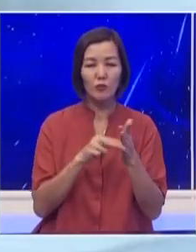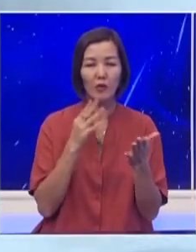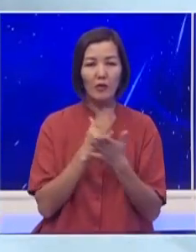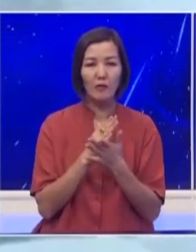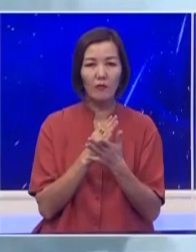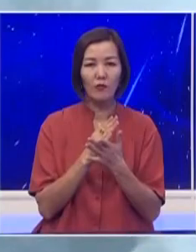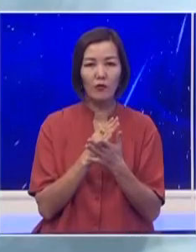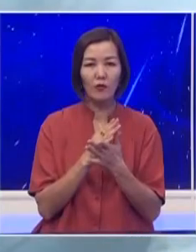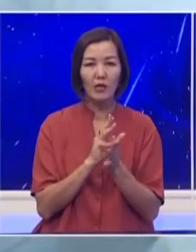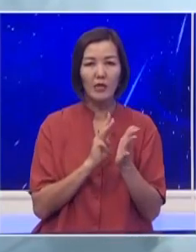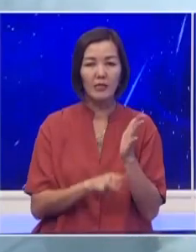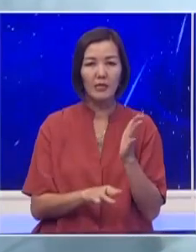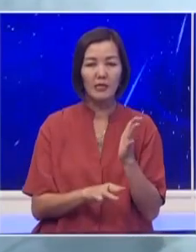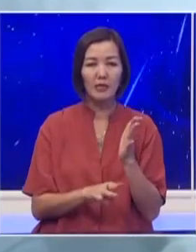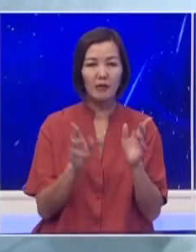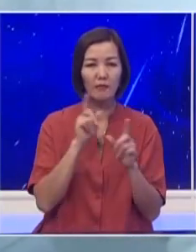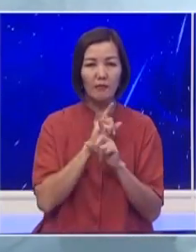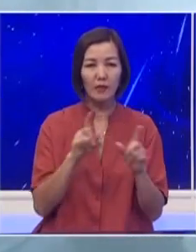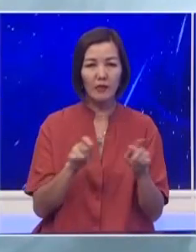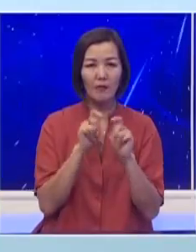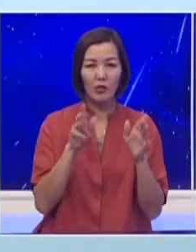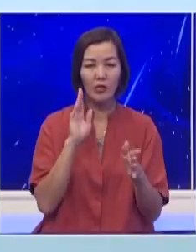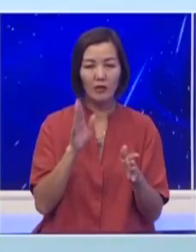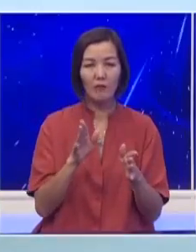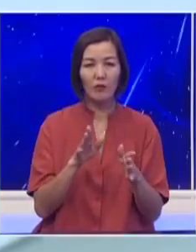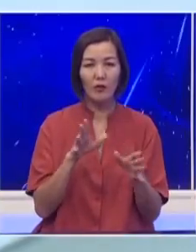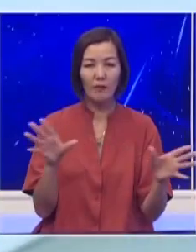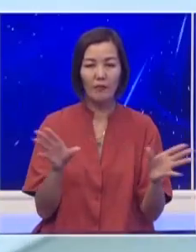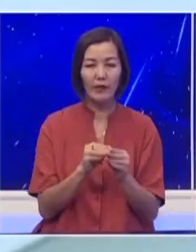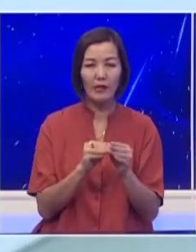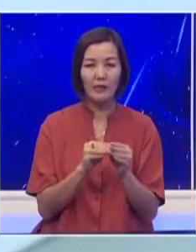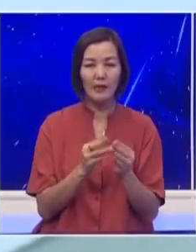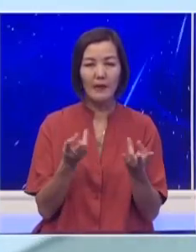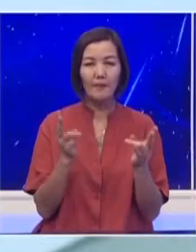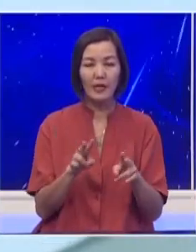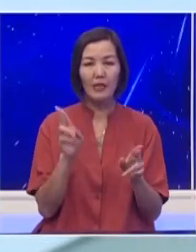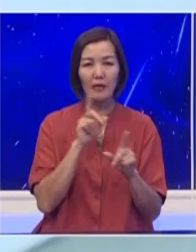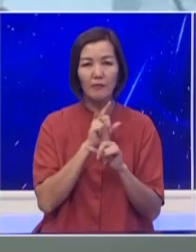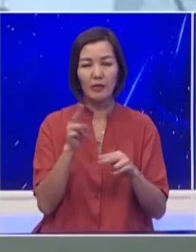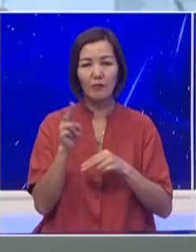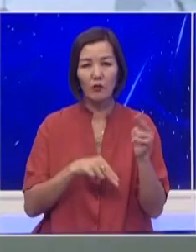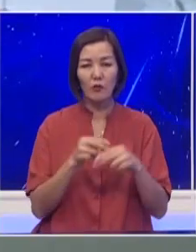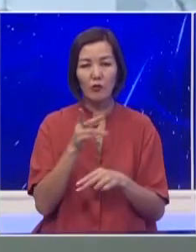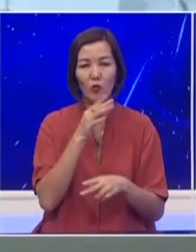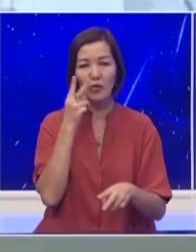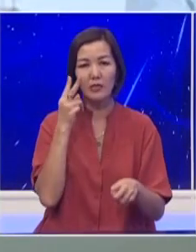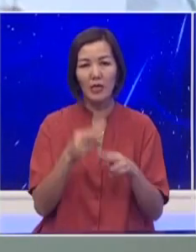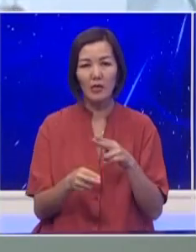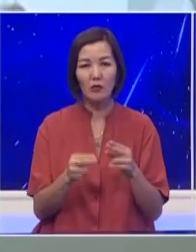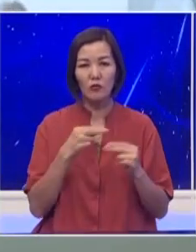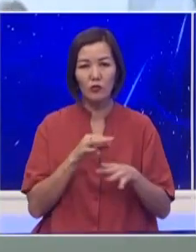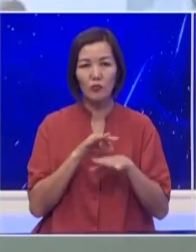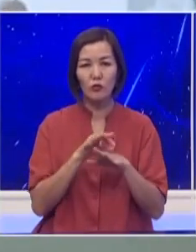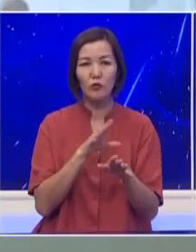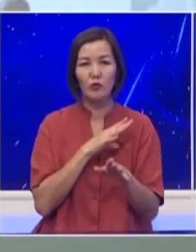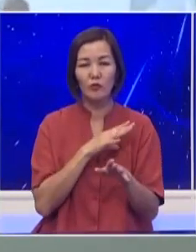дейін 80 мектеп ашылады. Қазір жергілікті атқарушы органдармен бірлесе отырып, қалған мектептердің құрылысын мерзімді аяқтау үшін жұмыс